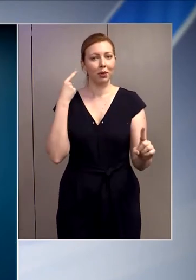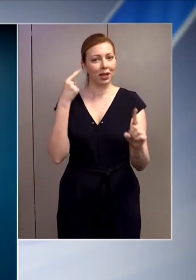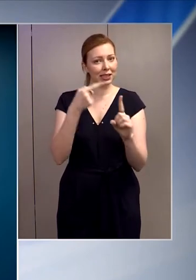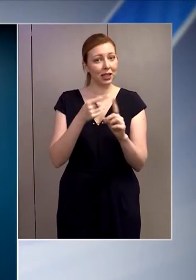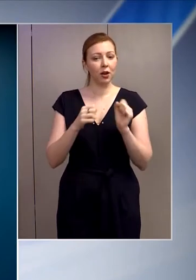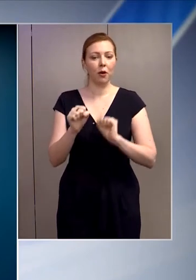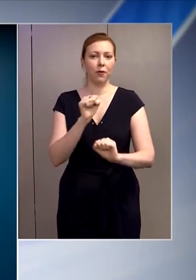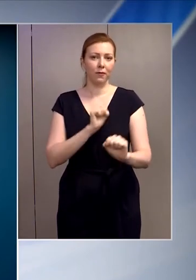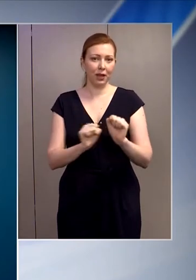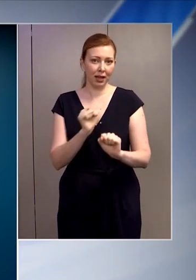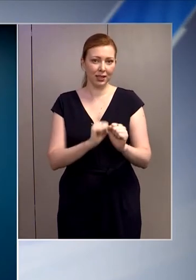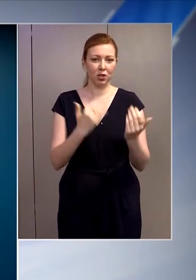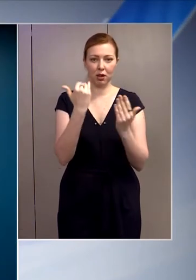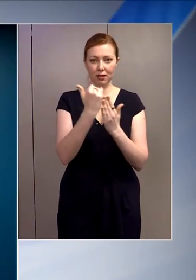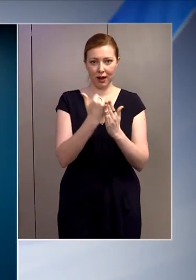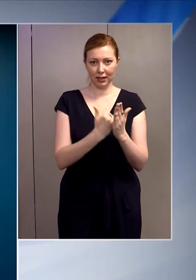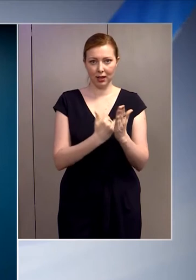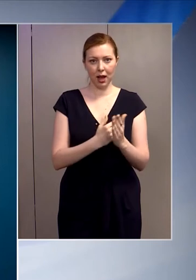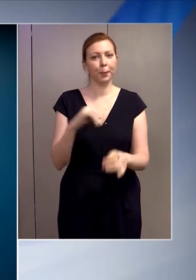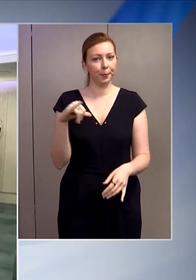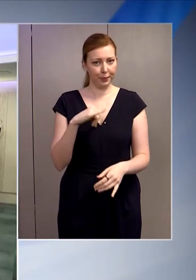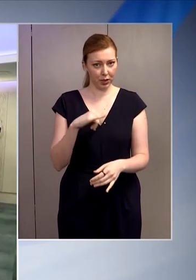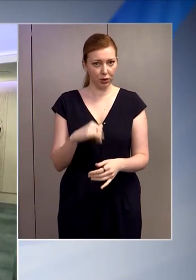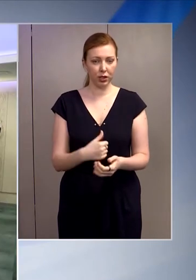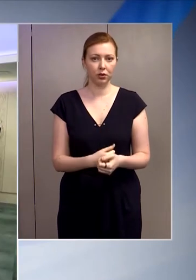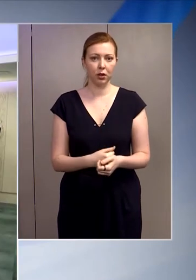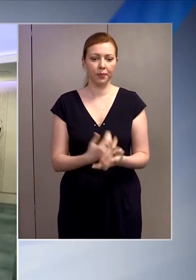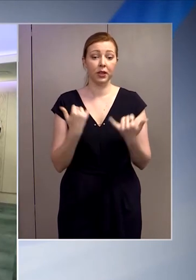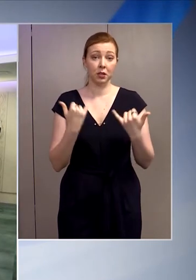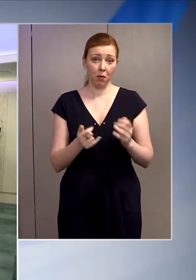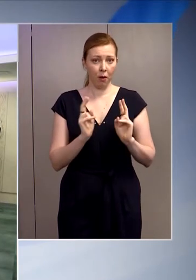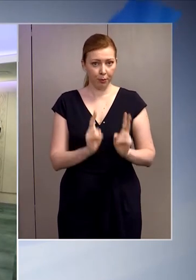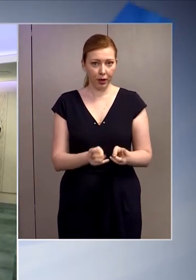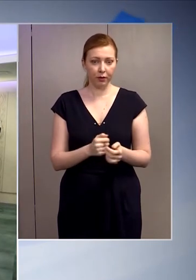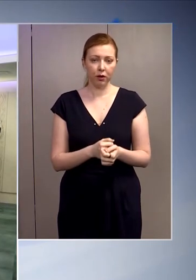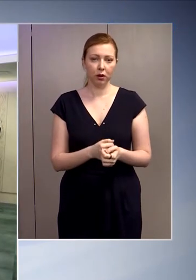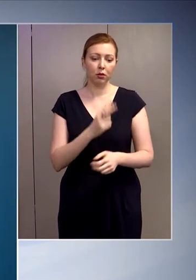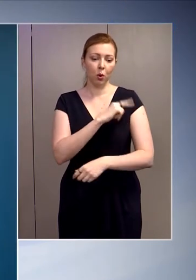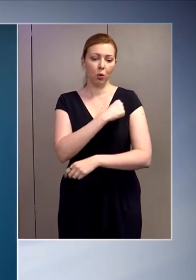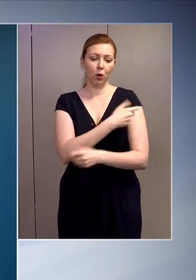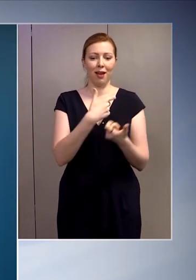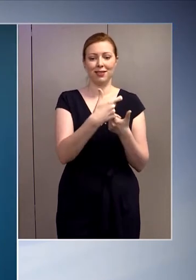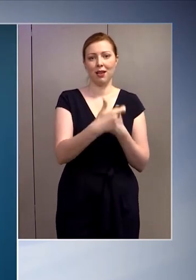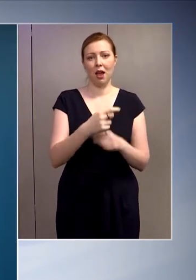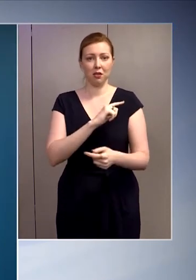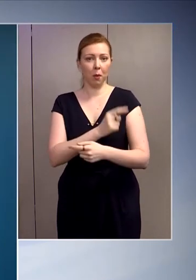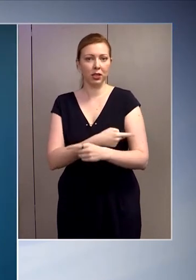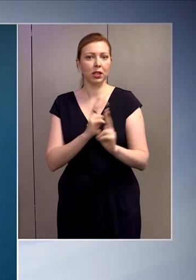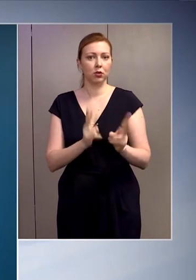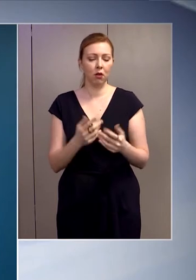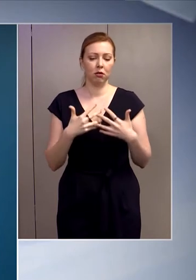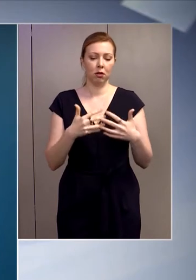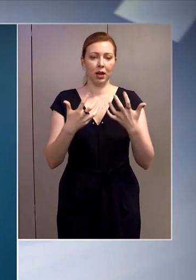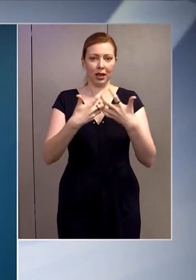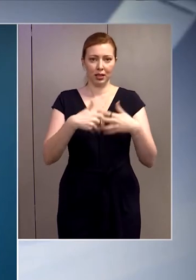a védekezéshez szükséges feltételeket biztosítsuk. Ezek ma rendelkezésre állnak, kórházi ágykapacitás biztosított,